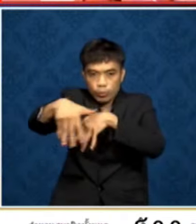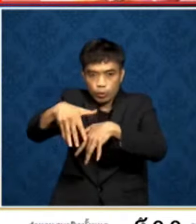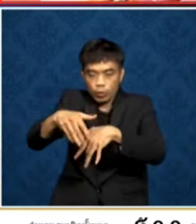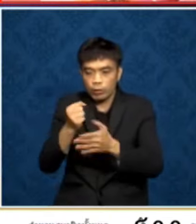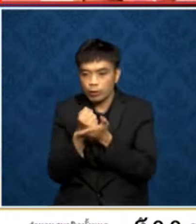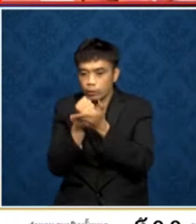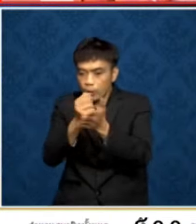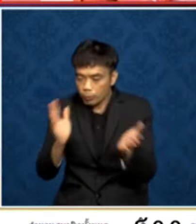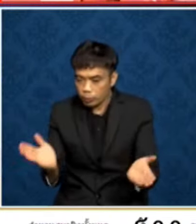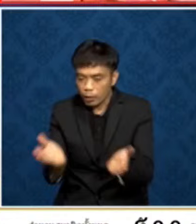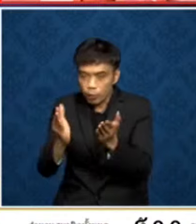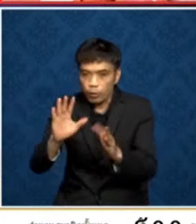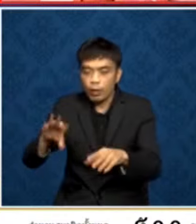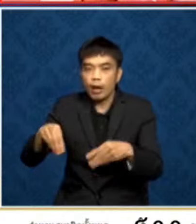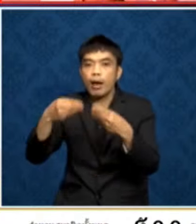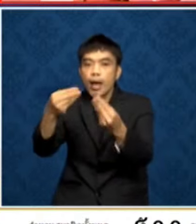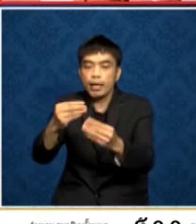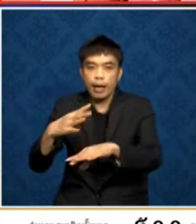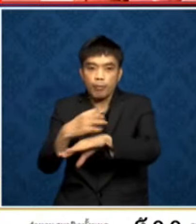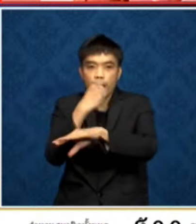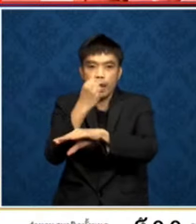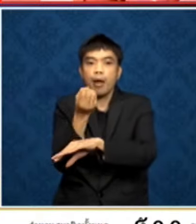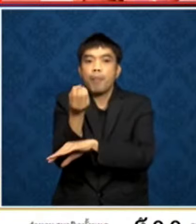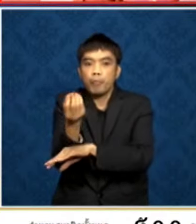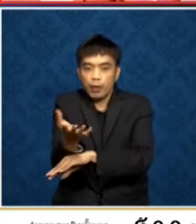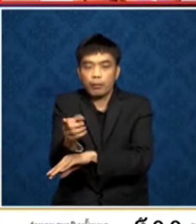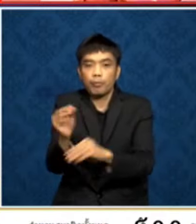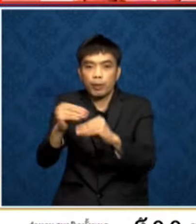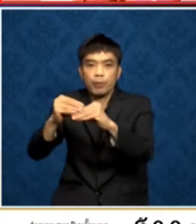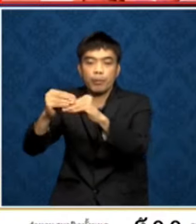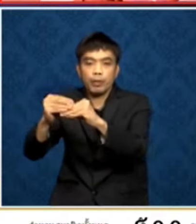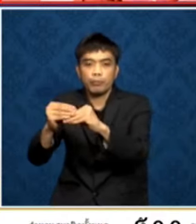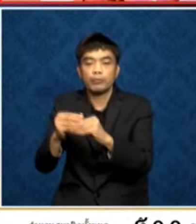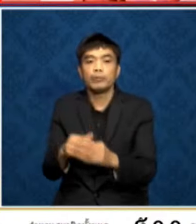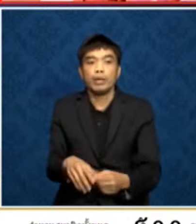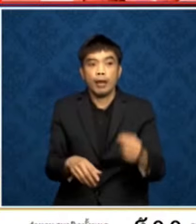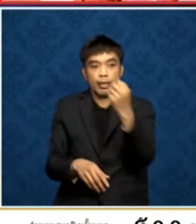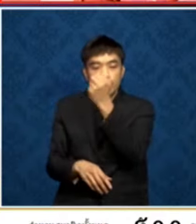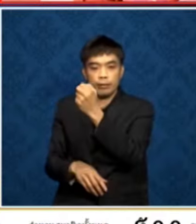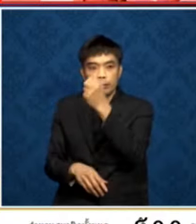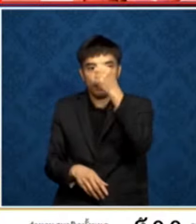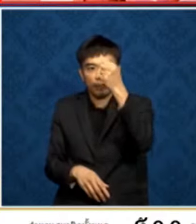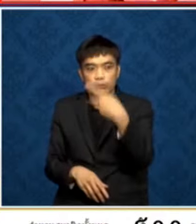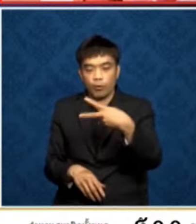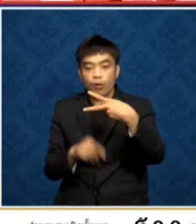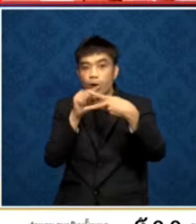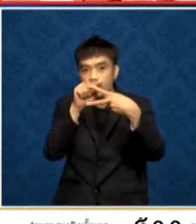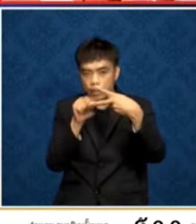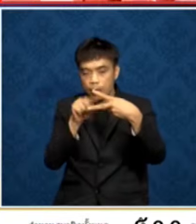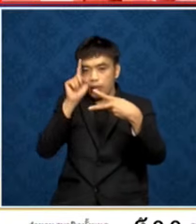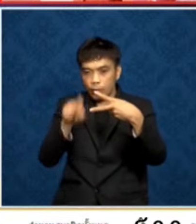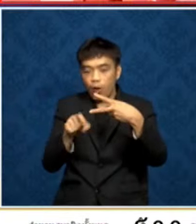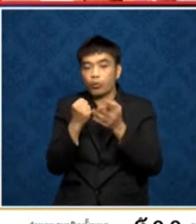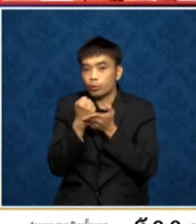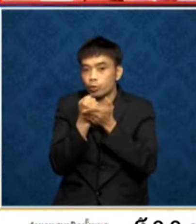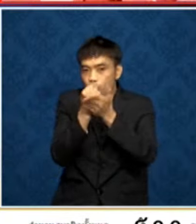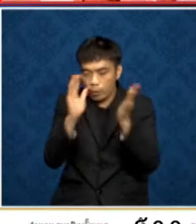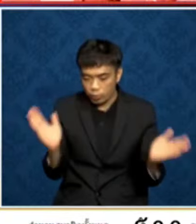ขึ้นจากฐานคิด 2ข้อนี้ค่ะดิฉันคิดว่าเราต้องเริ่มส่งเสริมและและพัฒนาให้